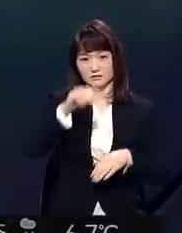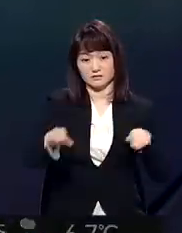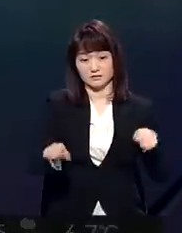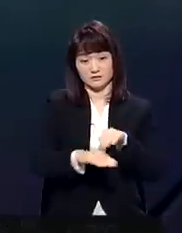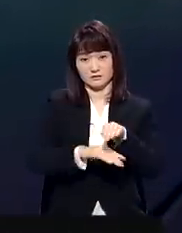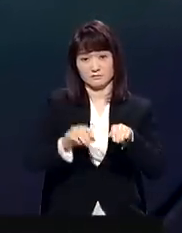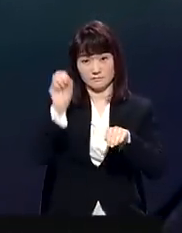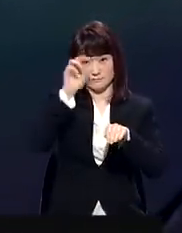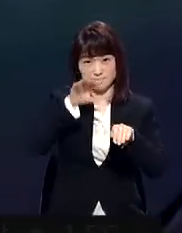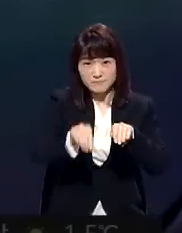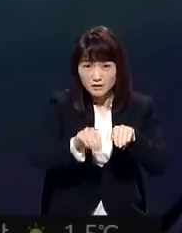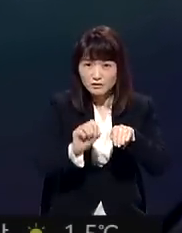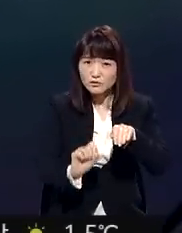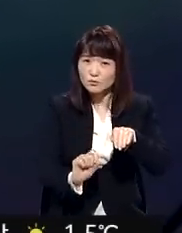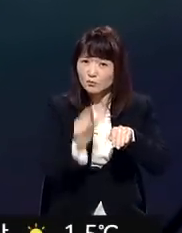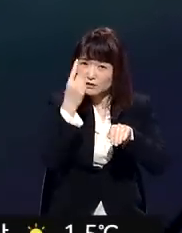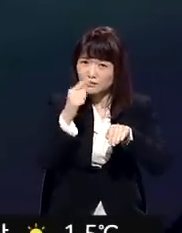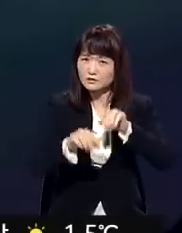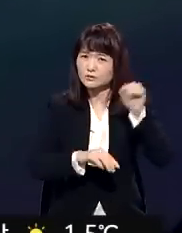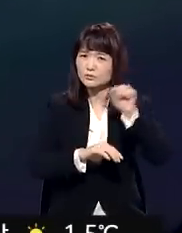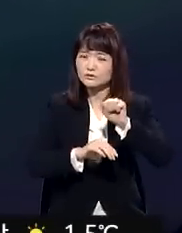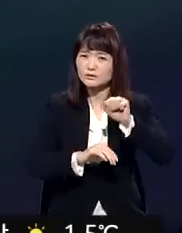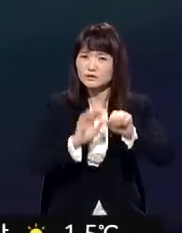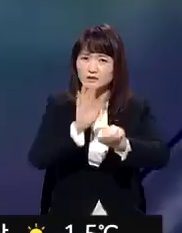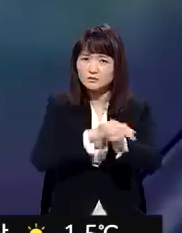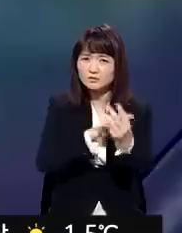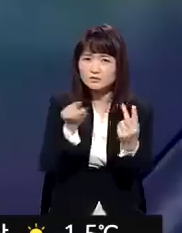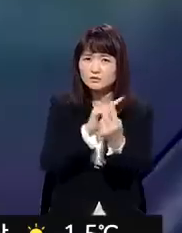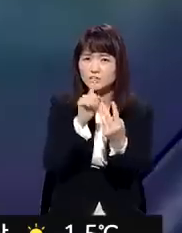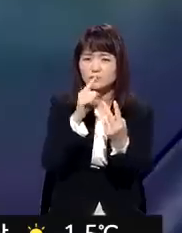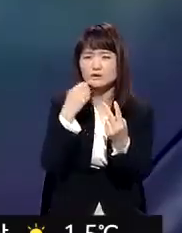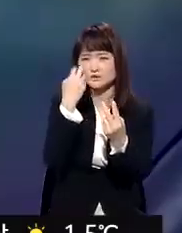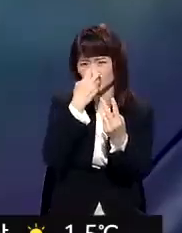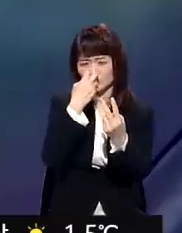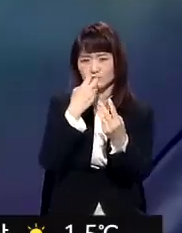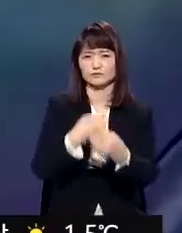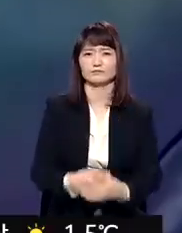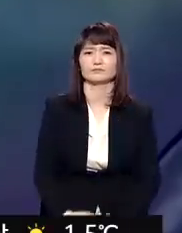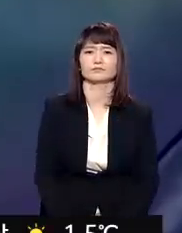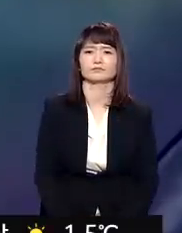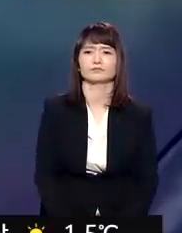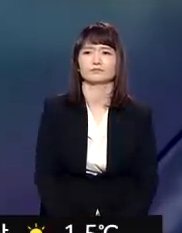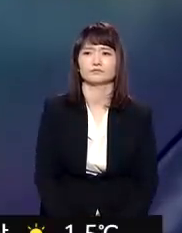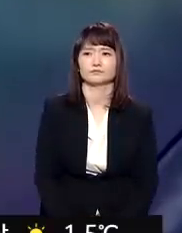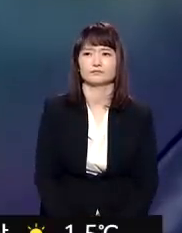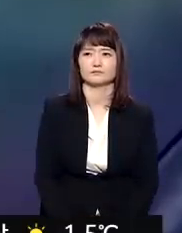급발진에 의한 사고인지 아니면 운전자의 잘못인지 사고 원인을 조사 중이라고 합니다